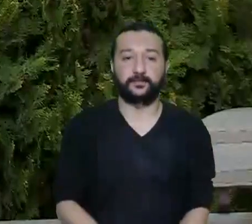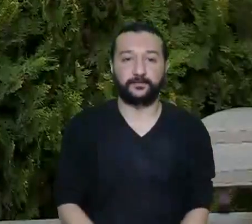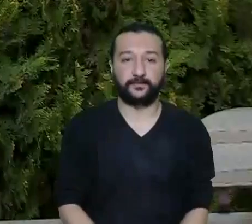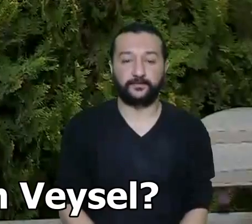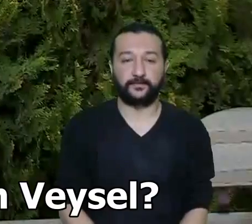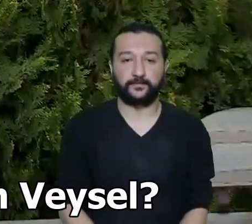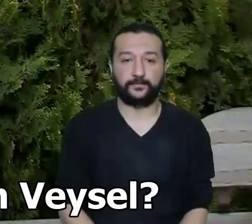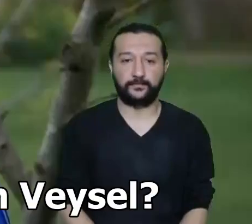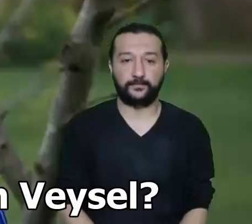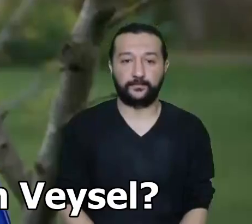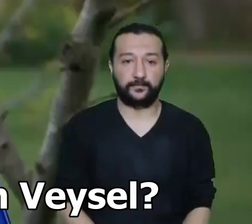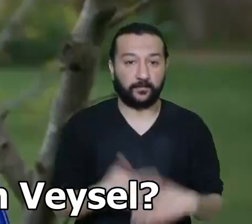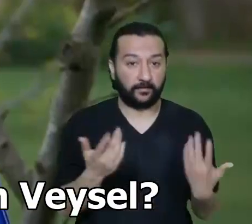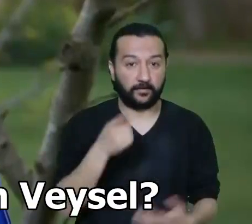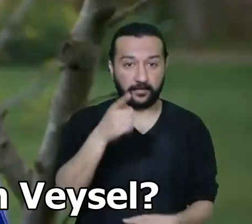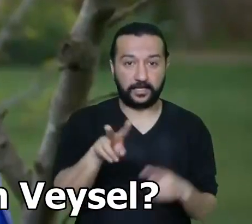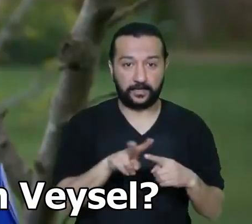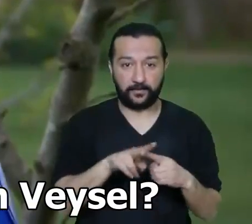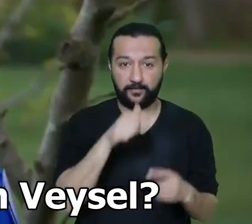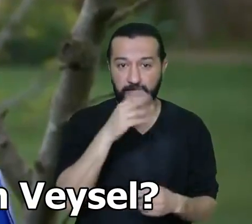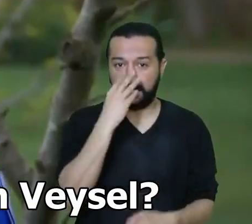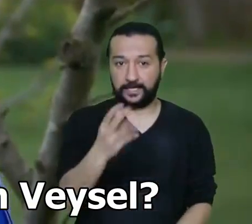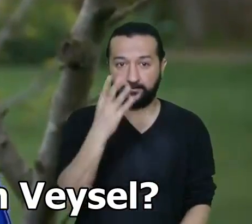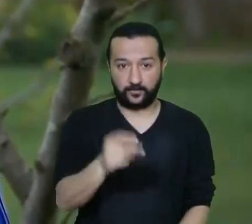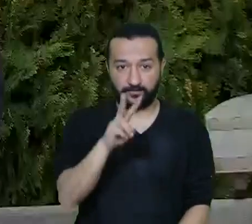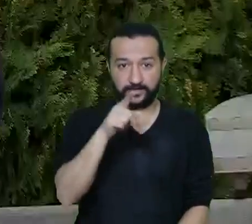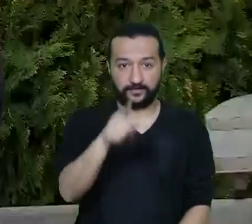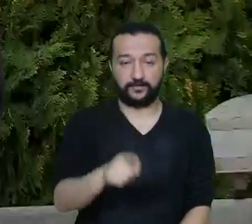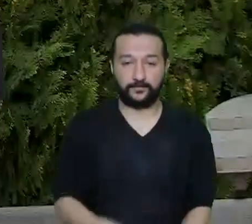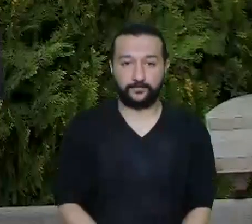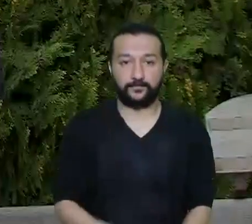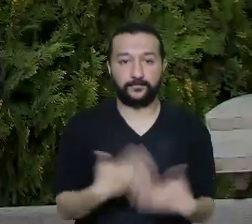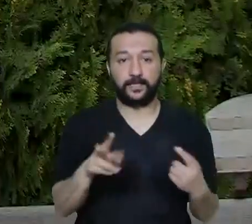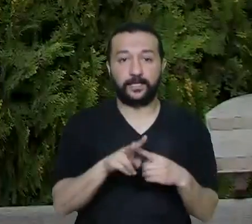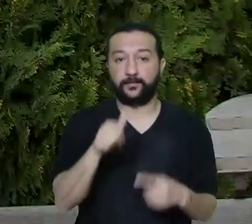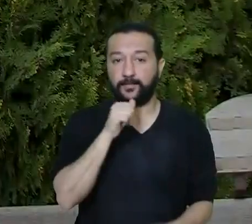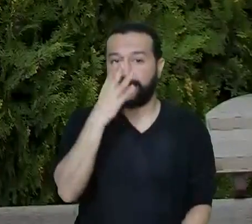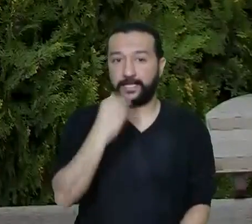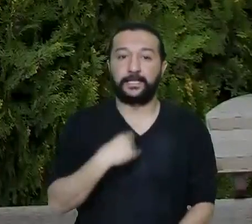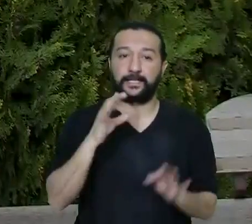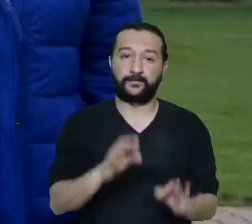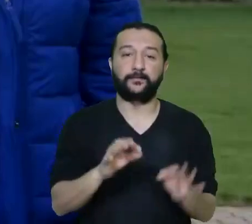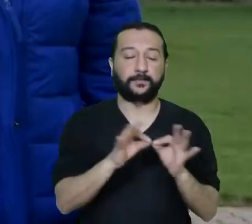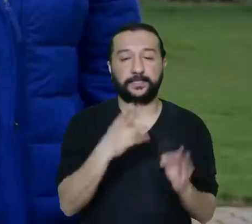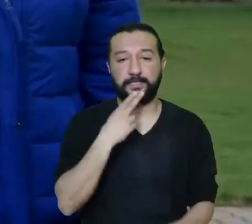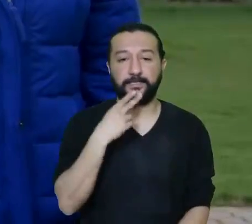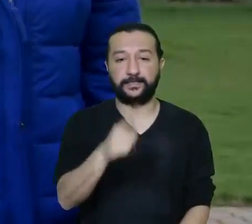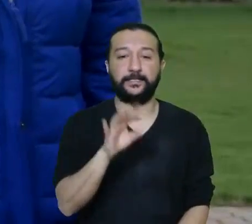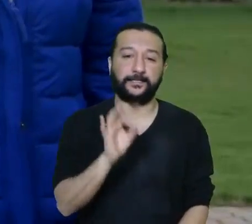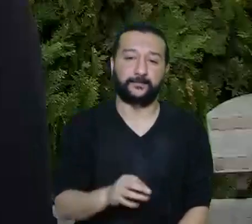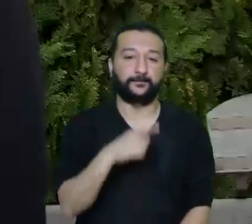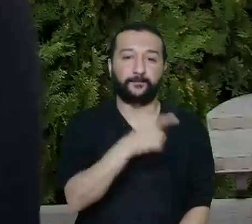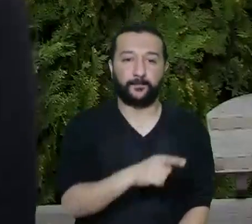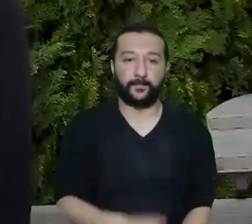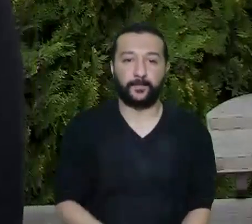kaldırdı, toparlamak için gülümsedi. Aa, Kemal Bey'den ödül mü aldın Veysel? Aa, Kemal Bey'den ödül aldım Başak Hanım. Ya